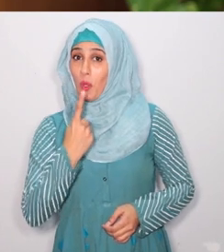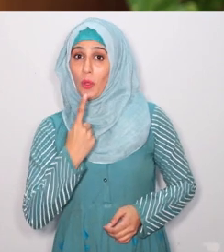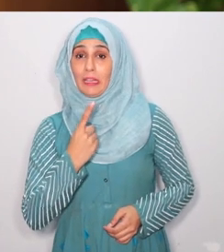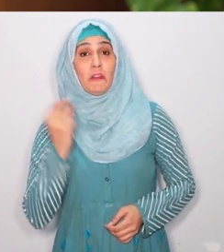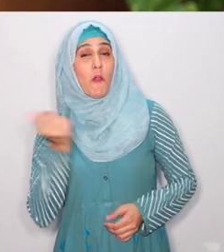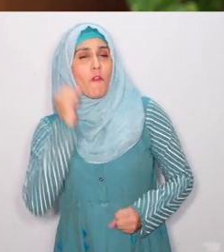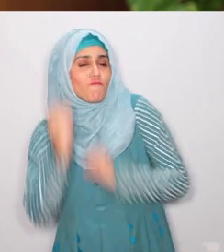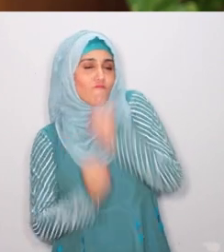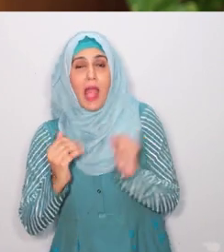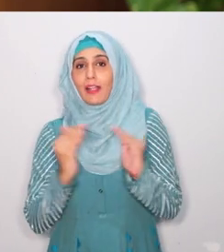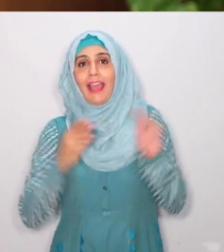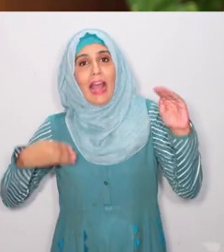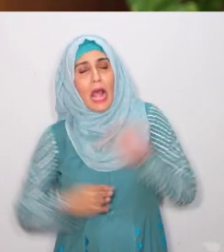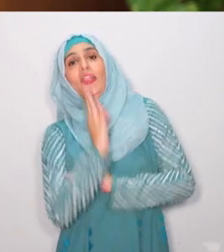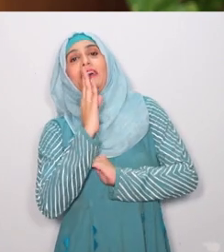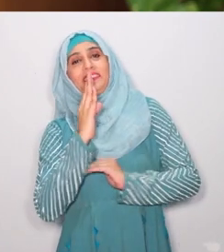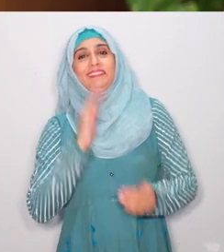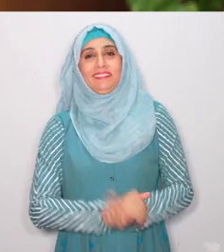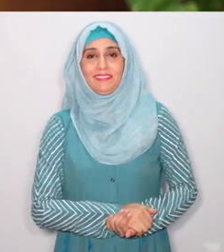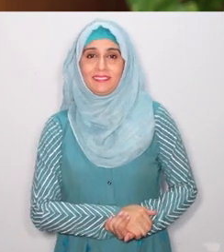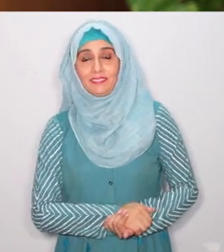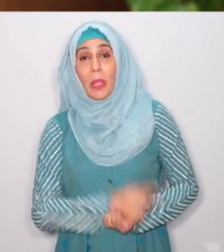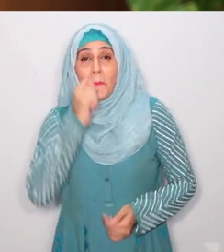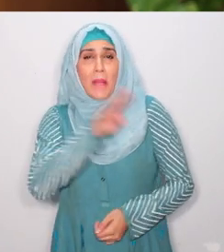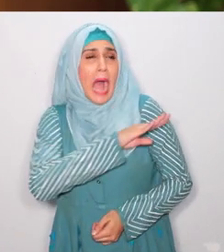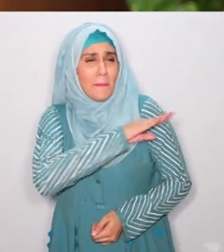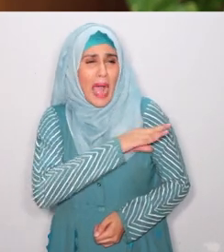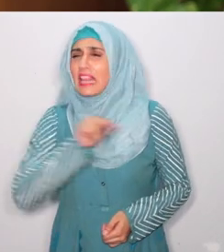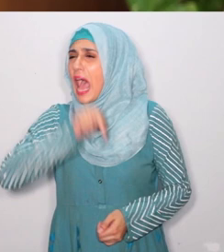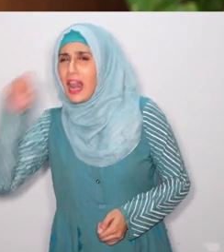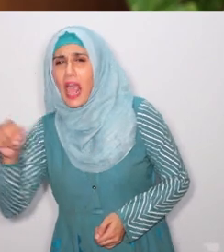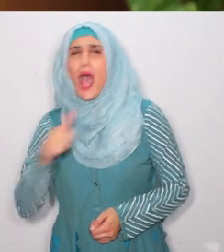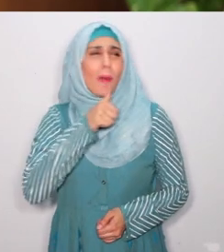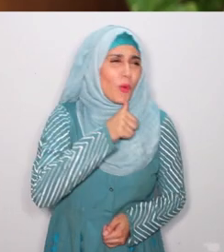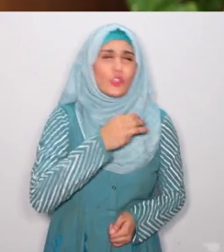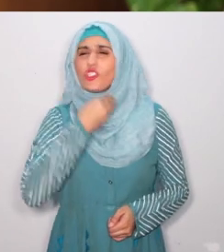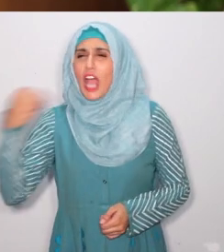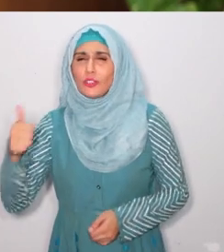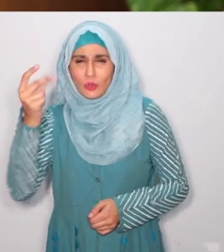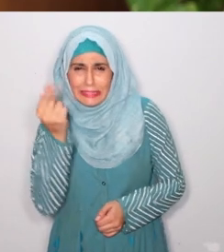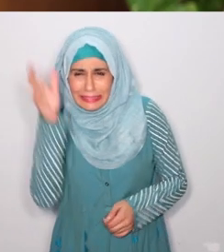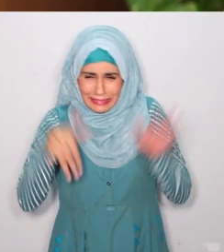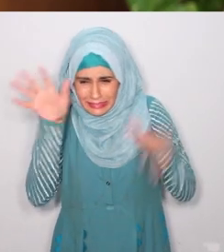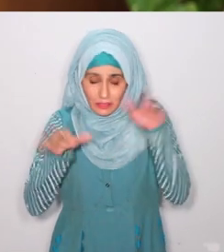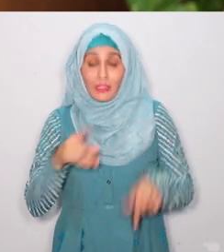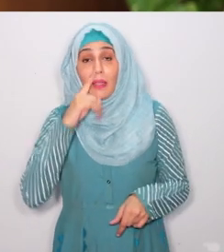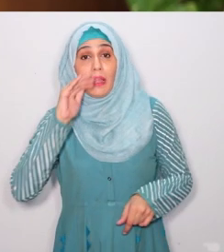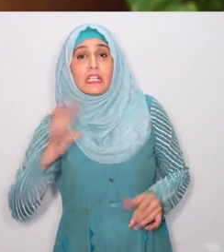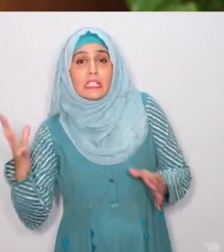भैया नाना अब्बू चाचू, अलीजे ने सबको आवाजें लगाकर सहन में इकट्ठा कर